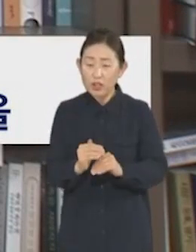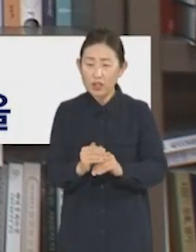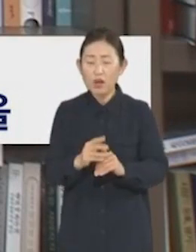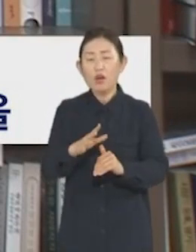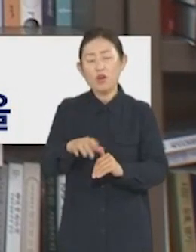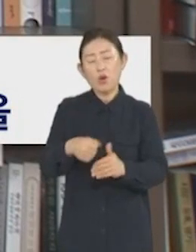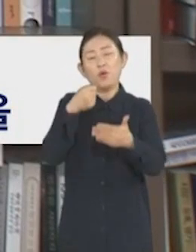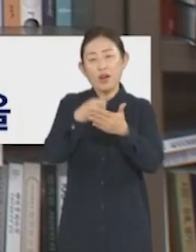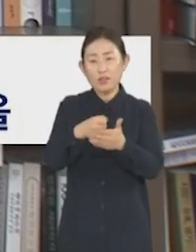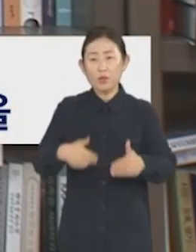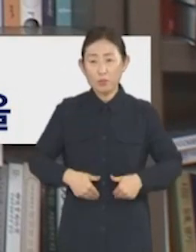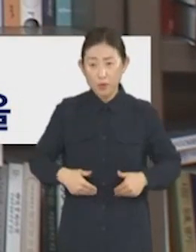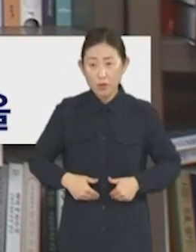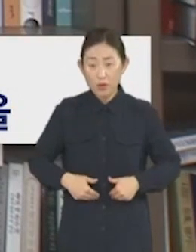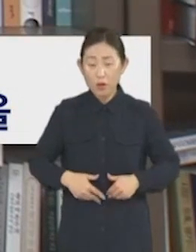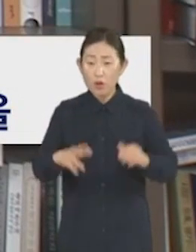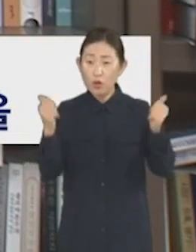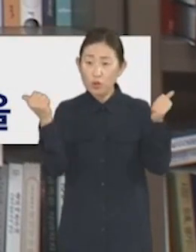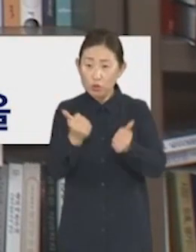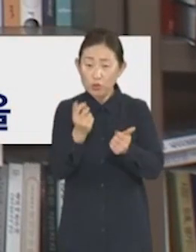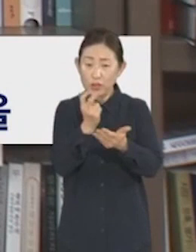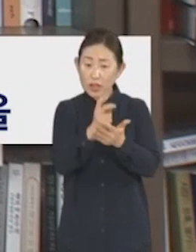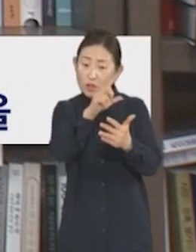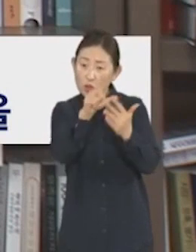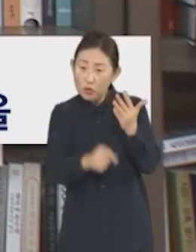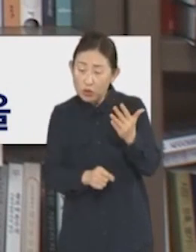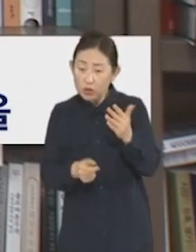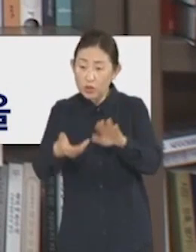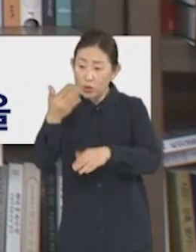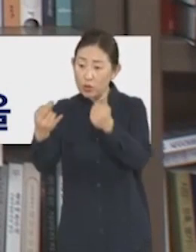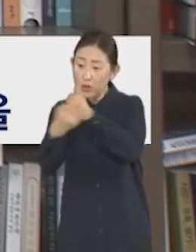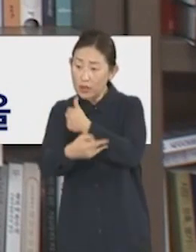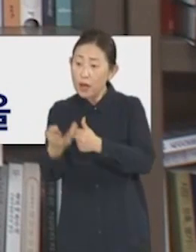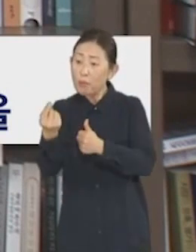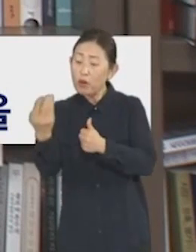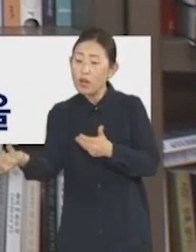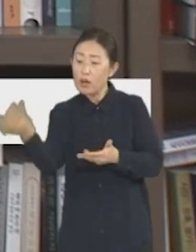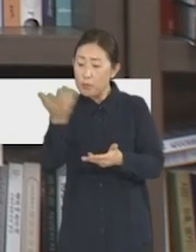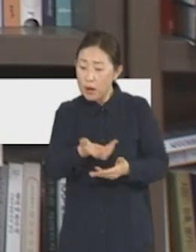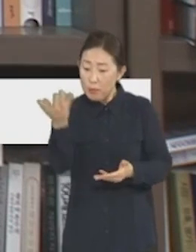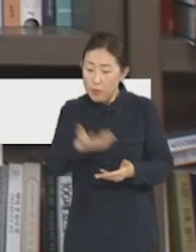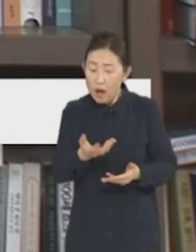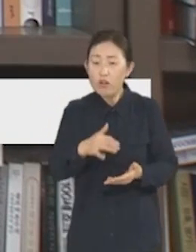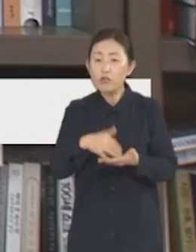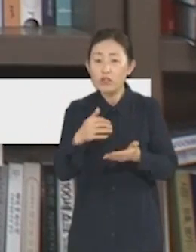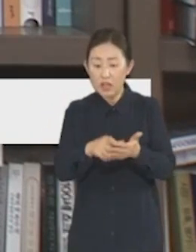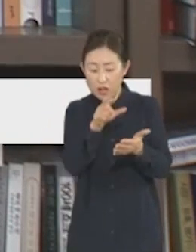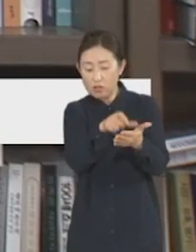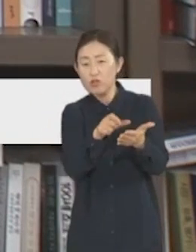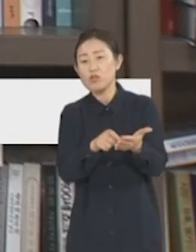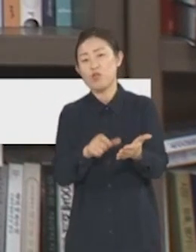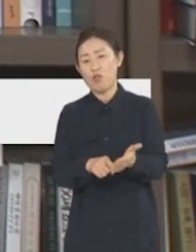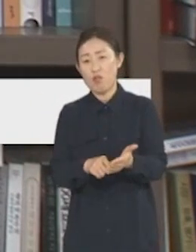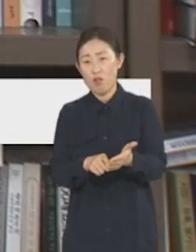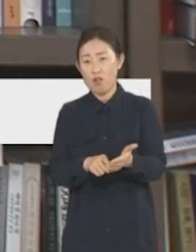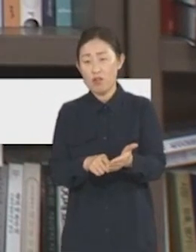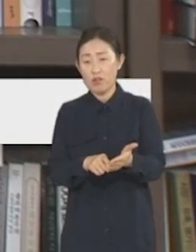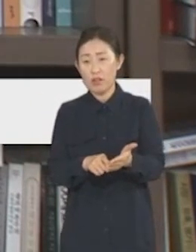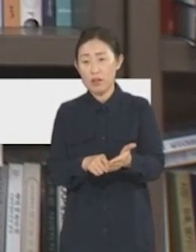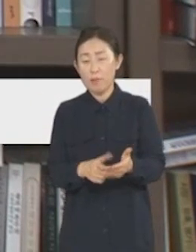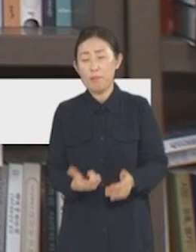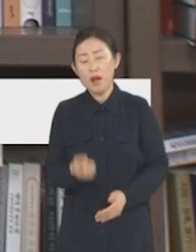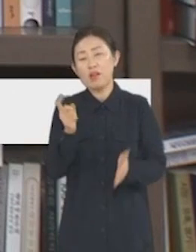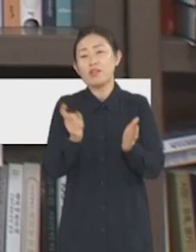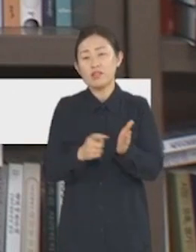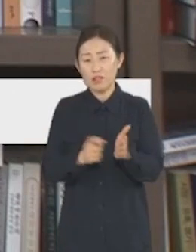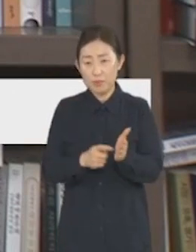되고 이 국회 규칙은 몇 개의 상임위가 내려간다는 것을 규정하는 것이기 때문에 가장